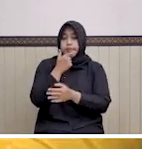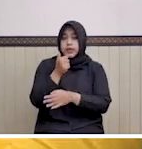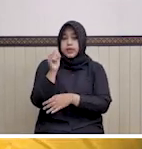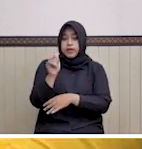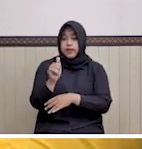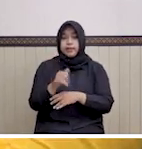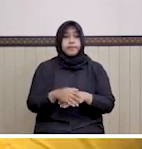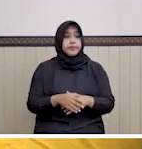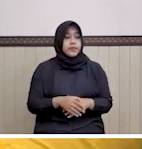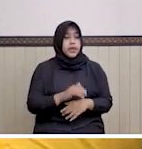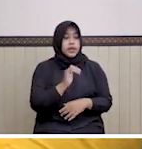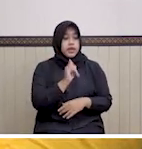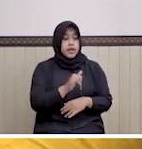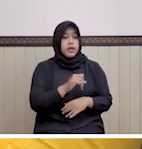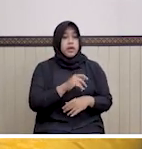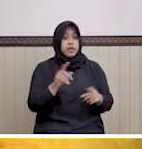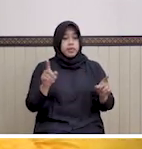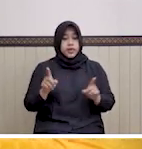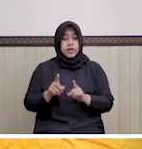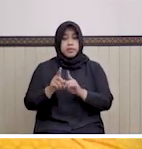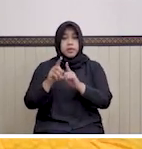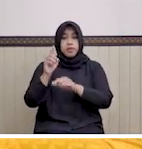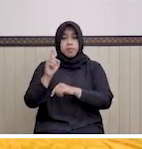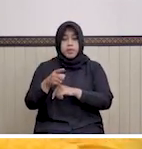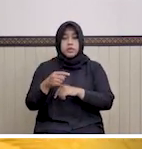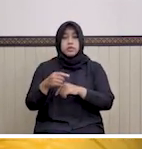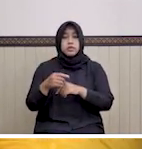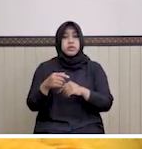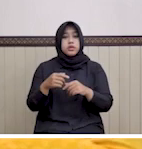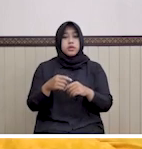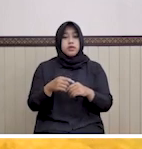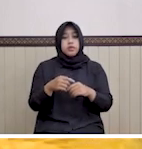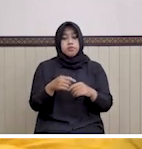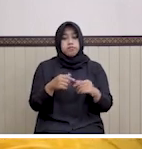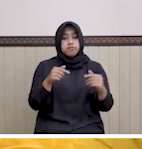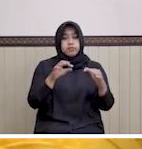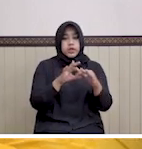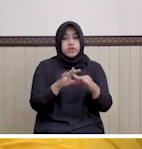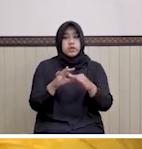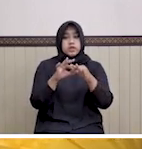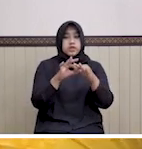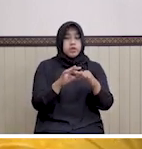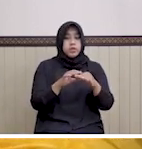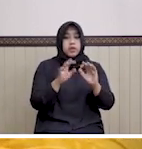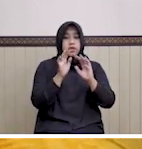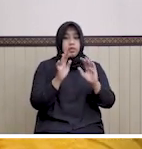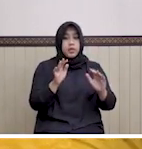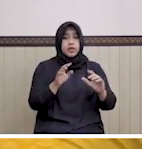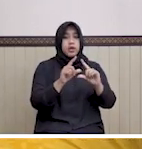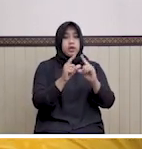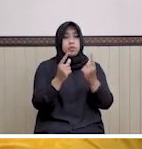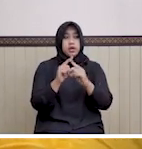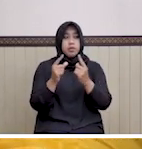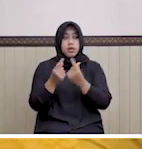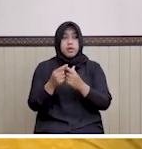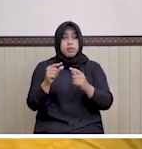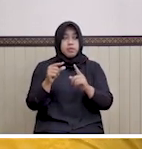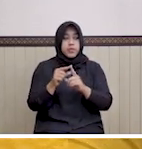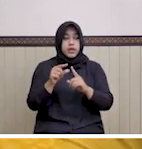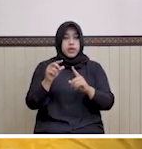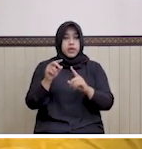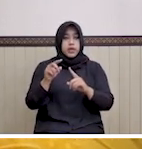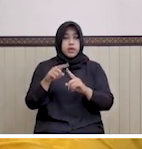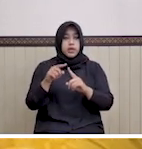Iya makanya kami kalau melakukan pendamping pasti akan berjaringan dengan banyak pihak dengan P2 tp2a dengan